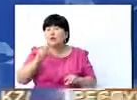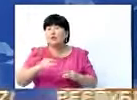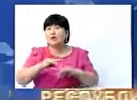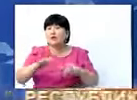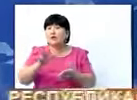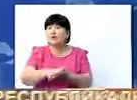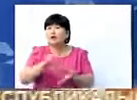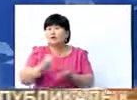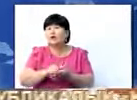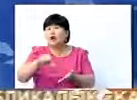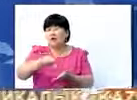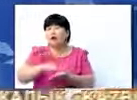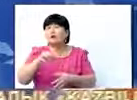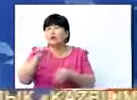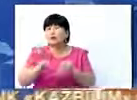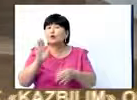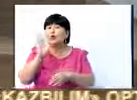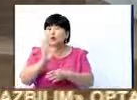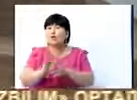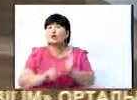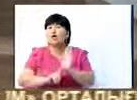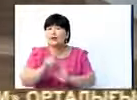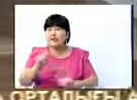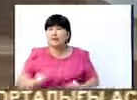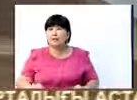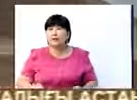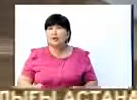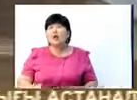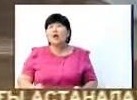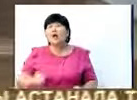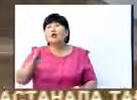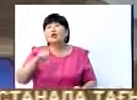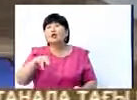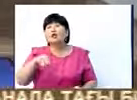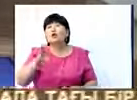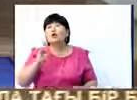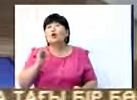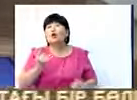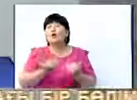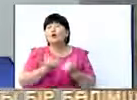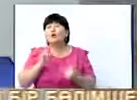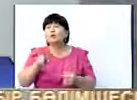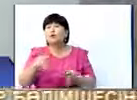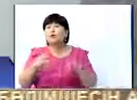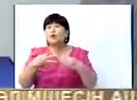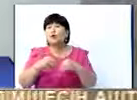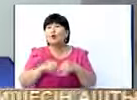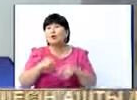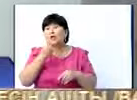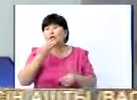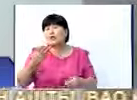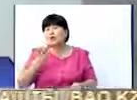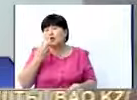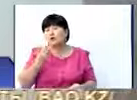тілеуге келгендерге қатысты сот үкімі шықты. Жетігөл ауылына қонақ боп келгендер сол отбасының бақуатты